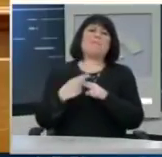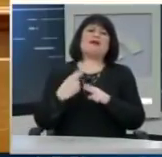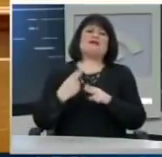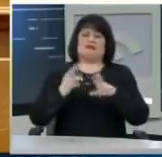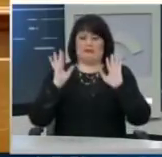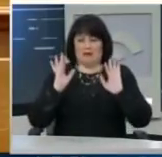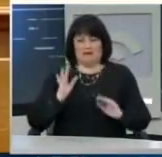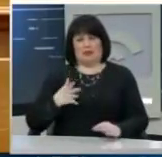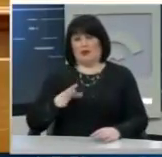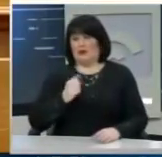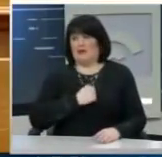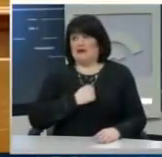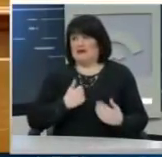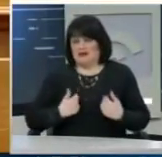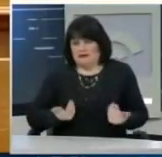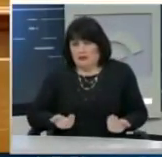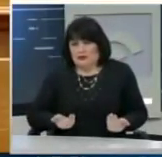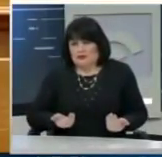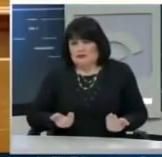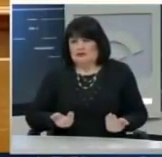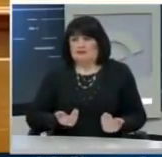Και θέλω να πιστεύω ότι